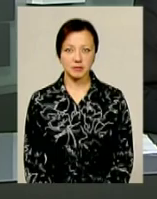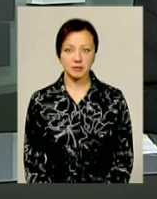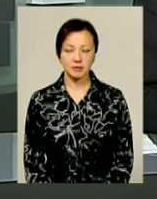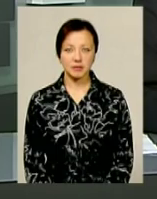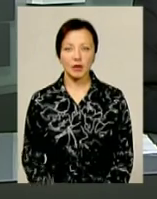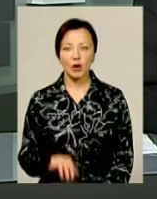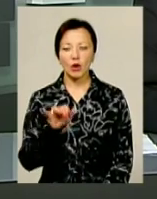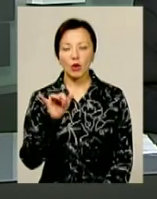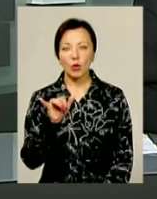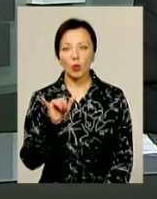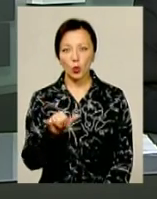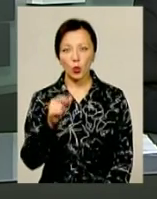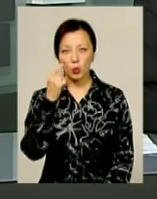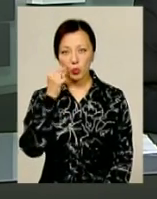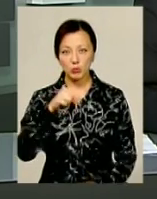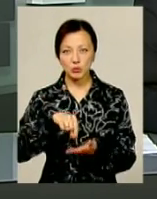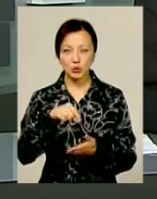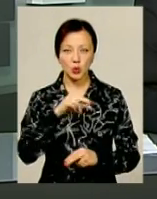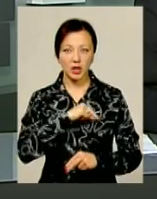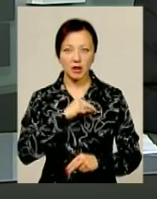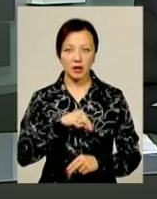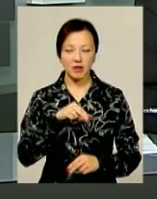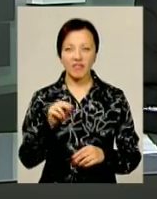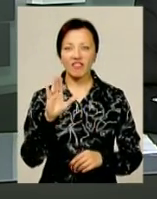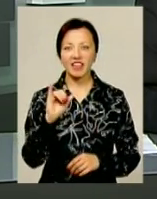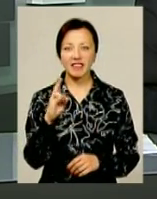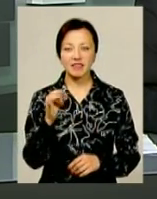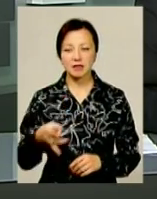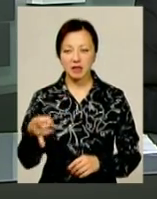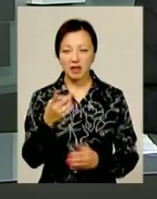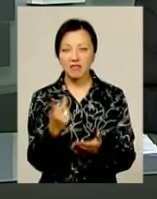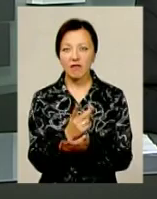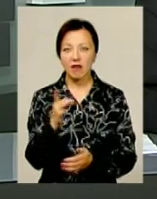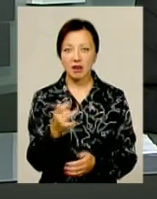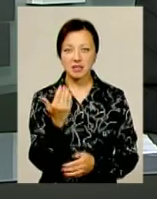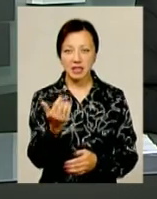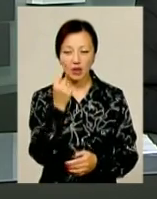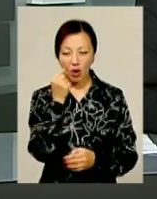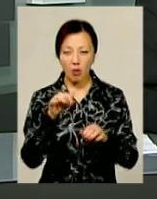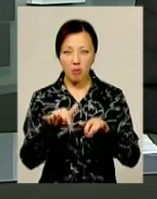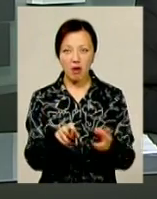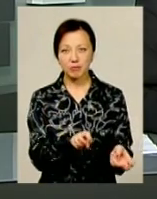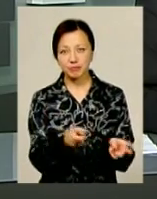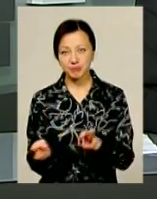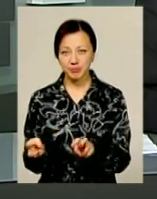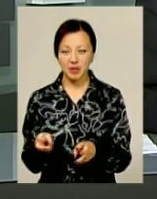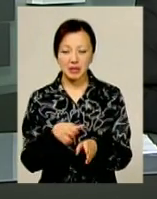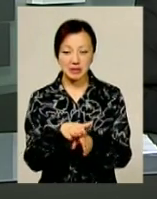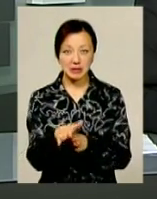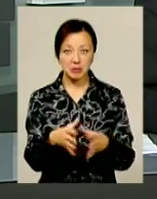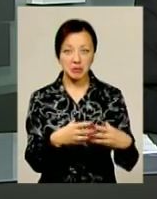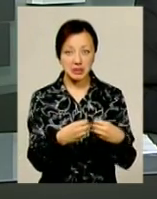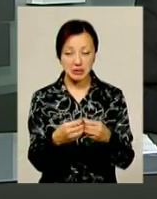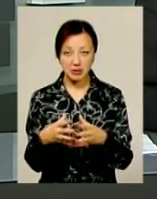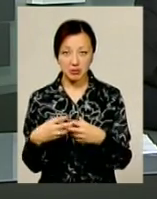У бджолярі Дашковець-Віньковецького району сталося лихо. Вже двічі за медоносний сезон їхні комахи падали замертво цілими сім'ями.